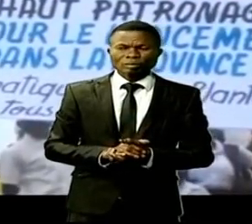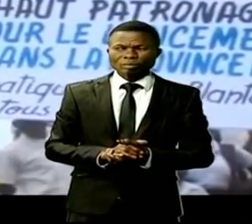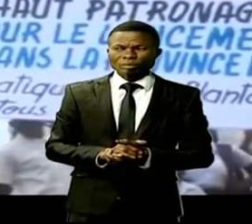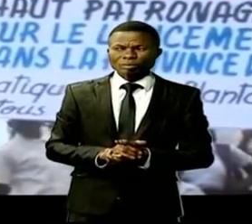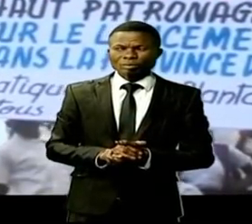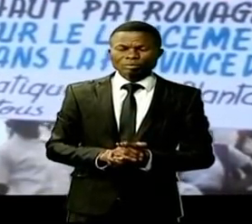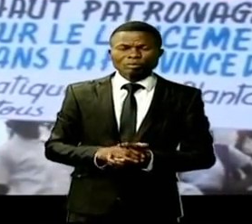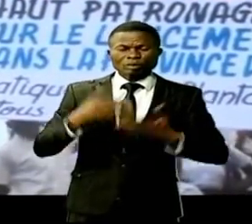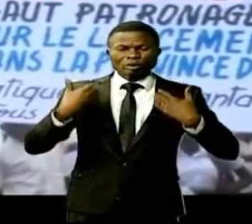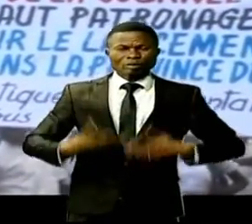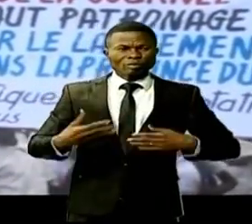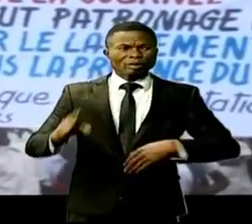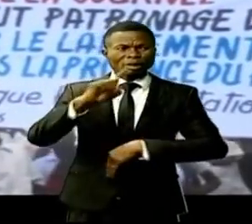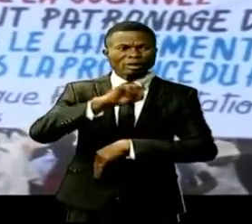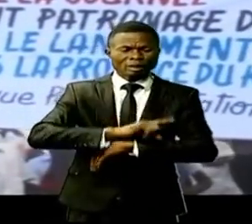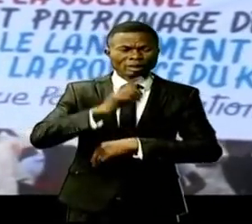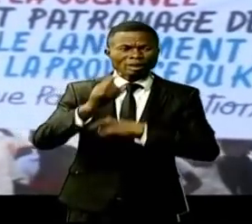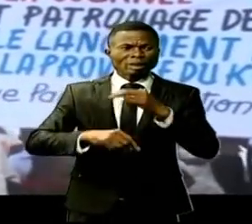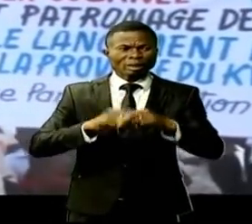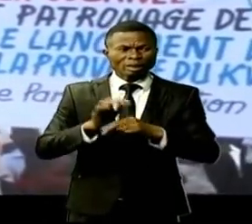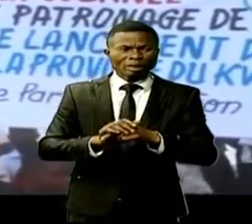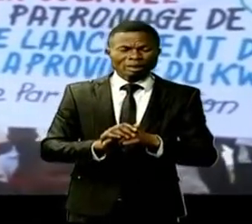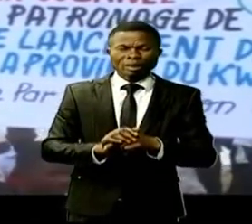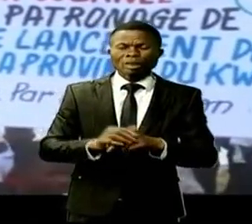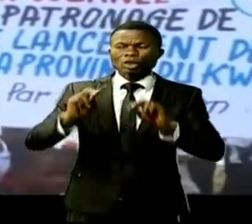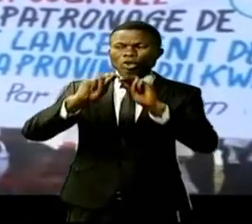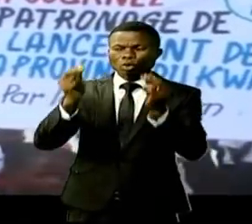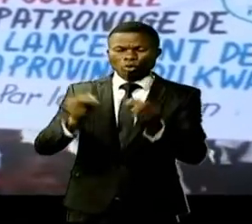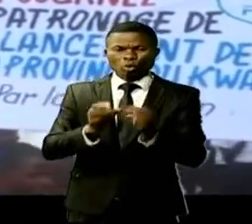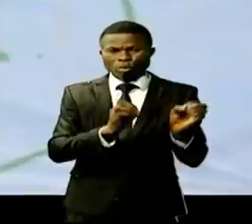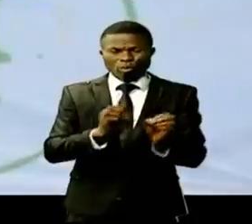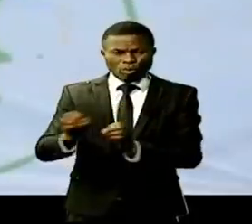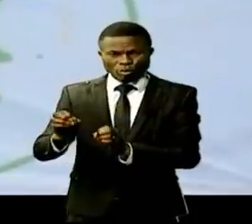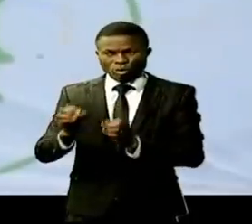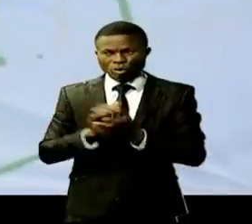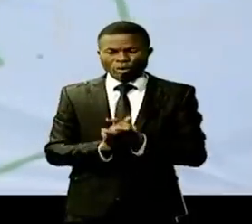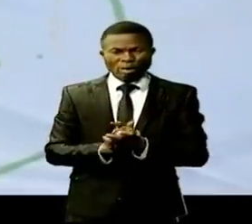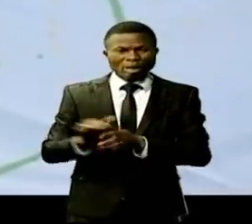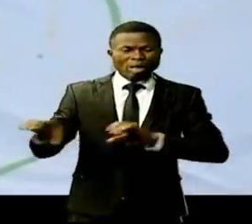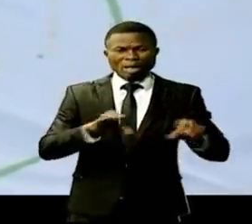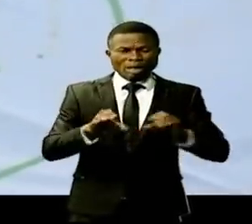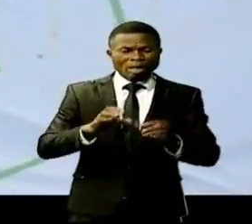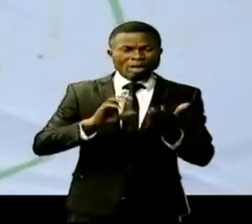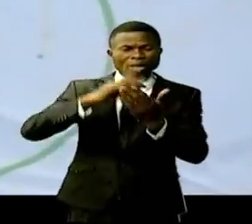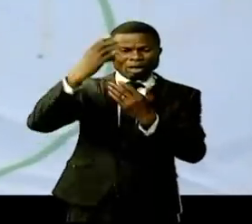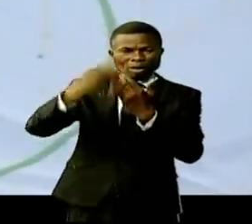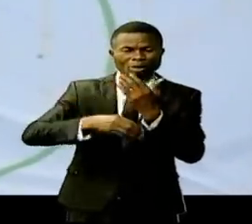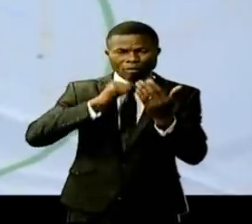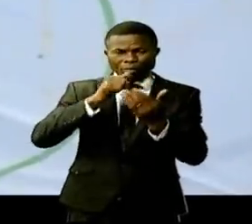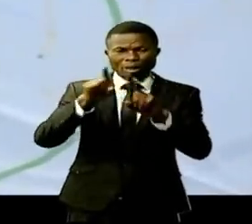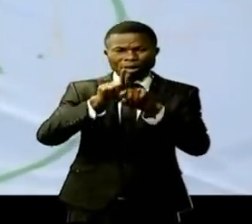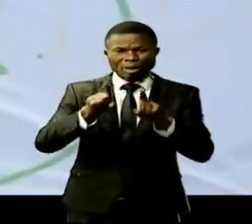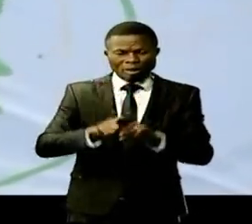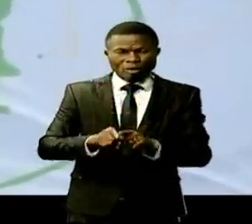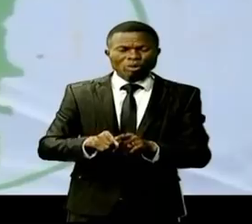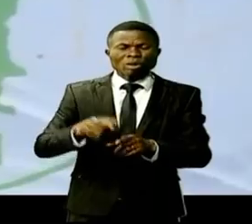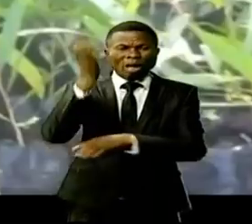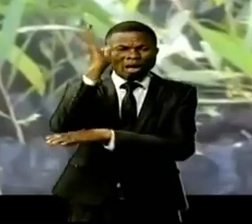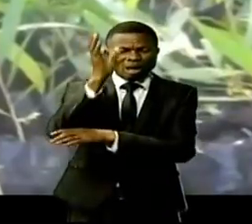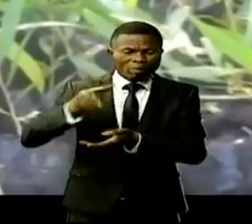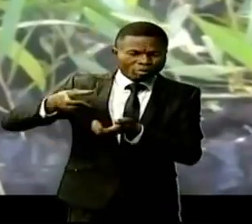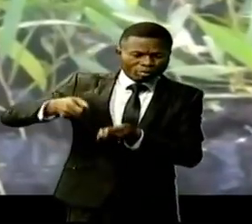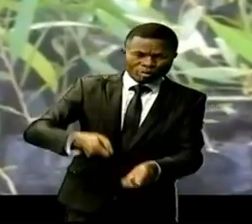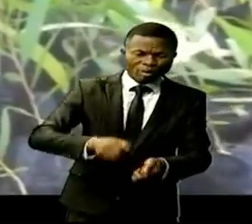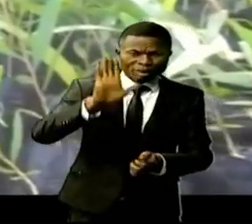de la commémoration de cette journée, cette antenne a procédé non seulement aux activités du calendrier, mais aussi à la plantation